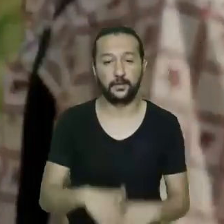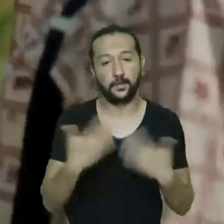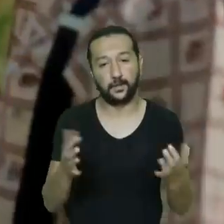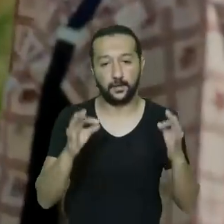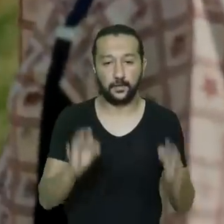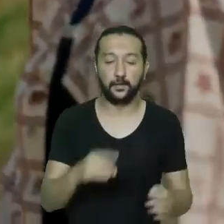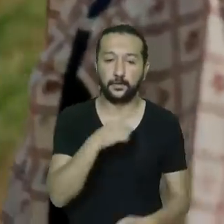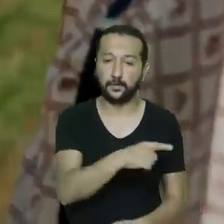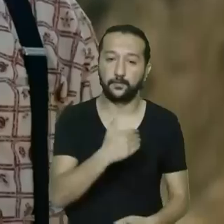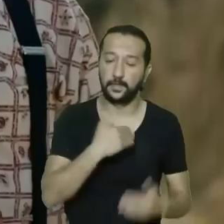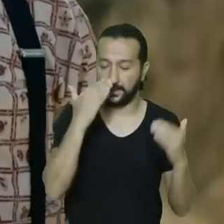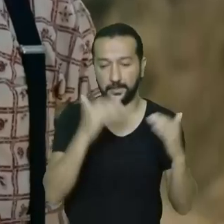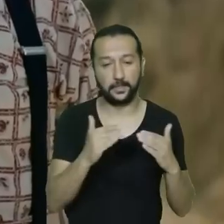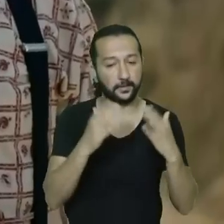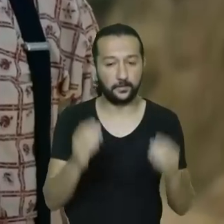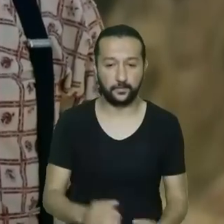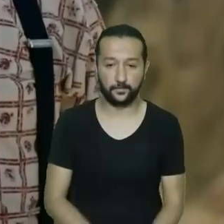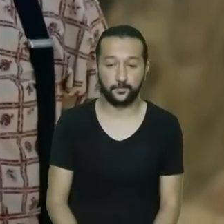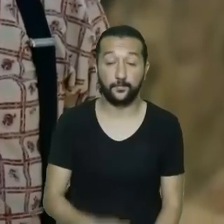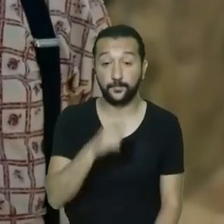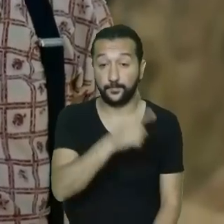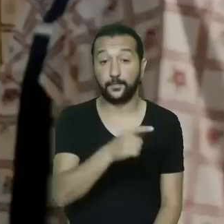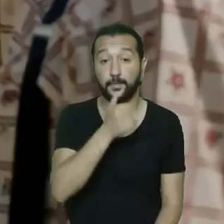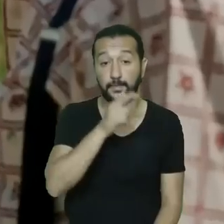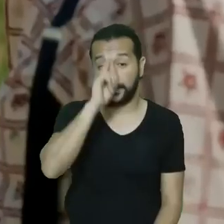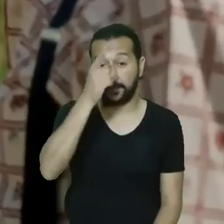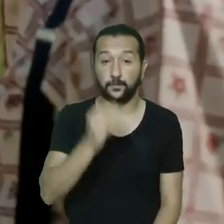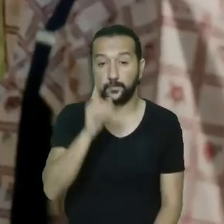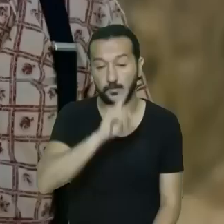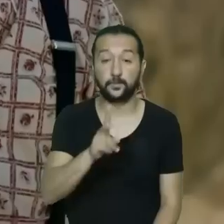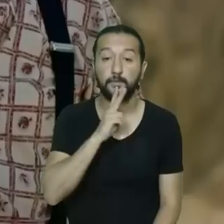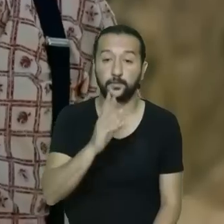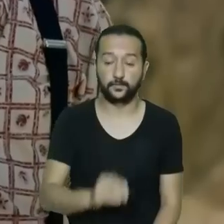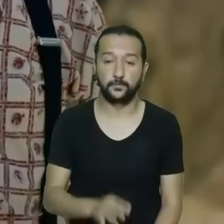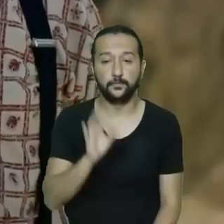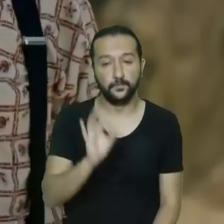işte bana yetiyor. Yalnız adamım ya sonuçta.